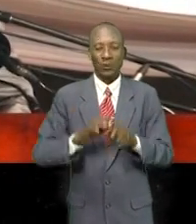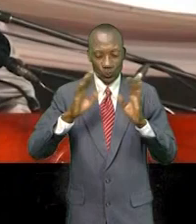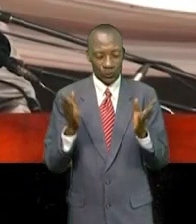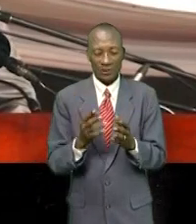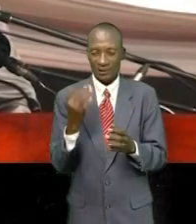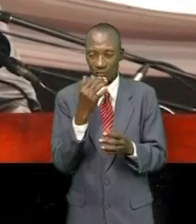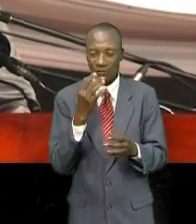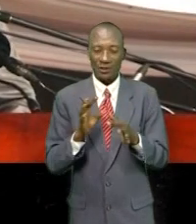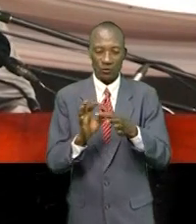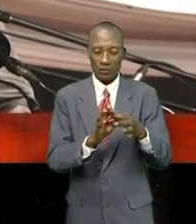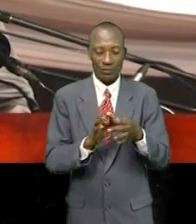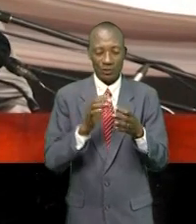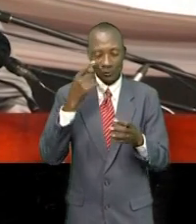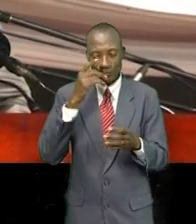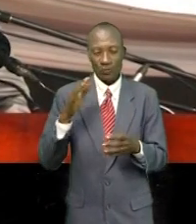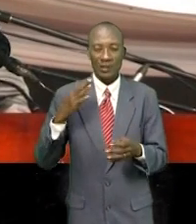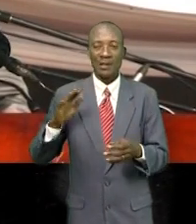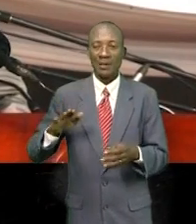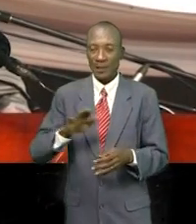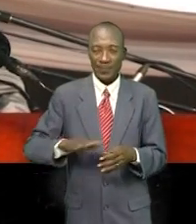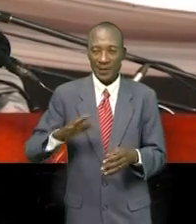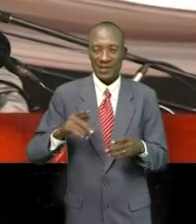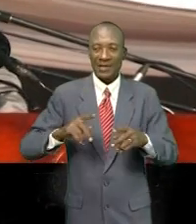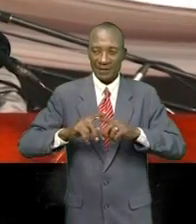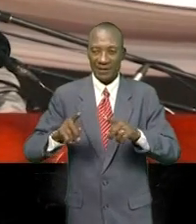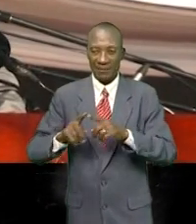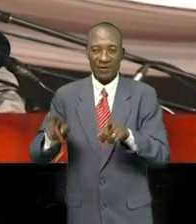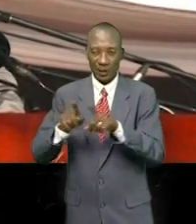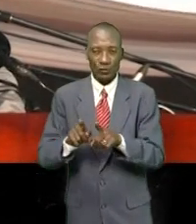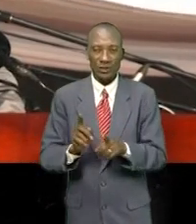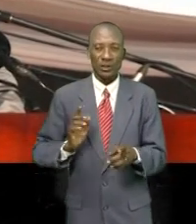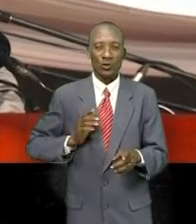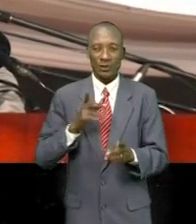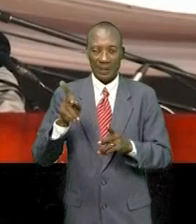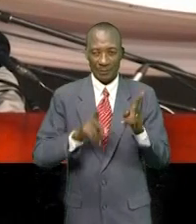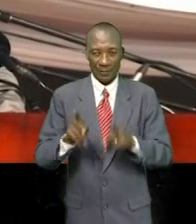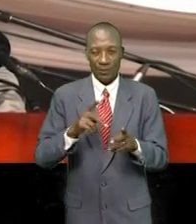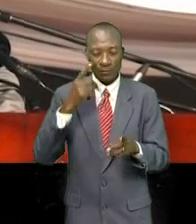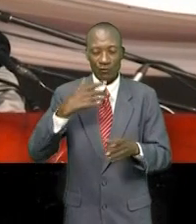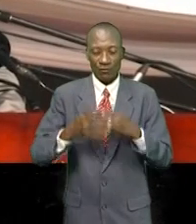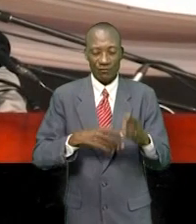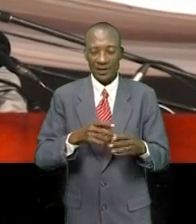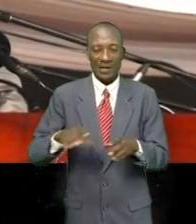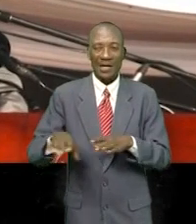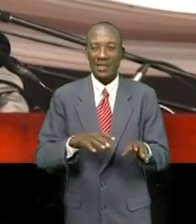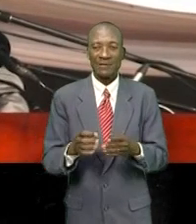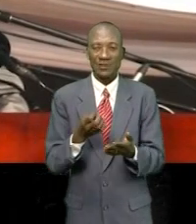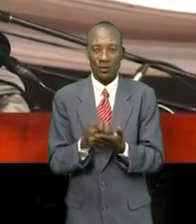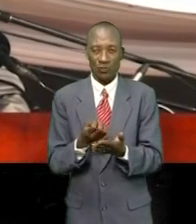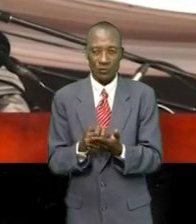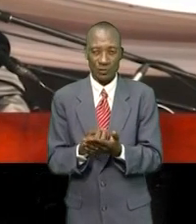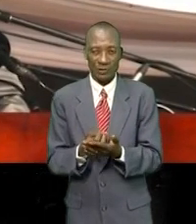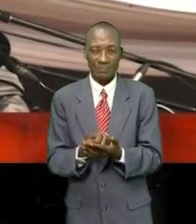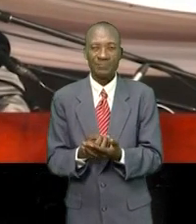peuples qu'un facteur de fluidité des activités économiques sans lesquelles rien de durable ne peut être construit